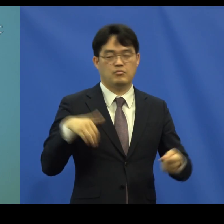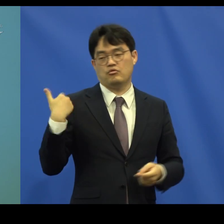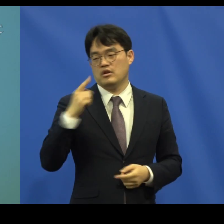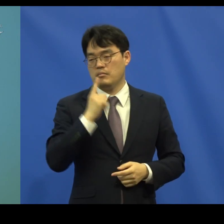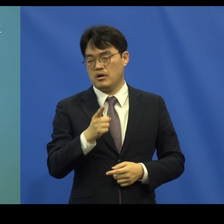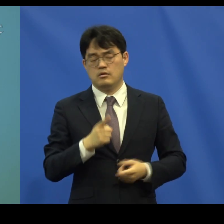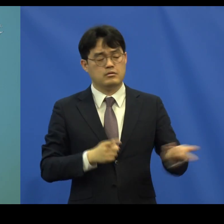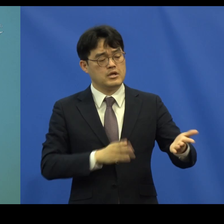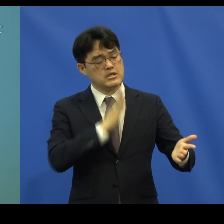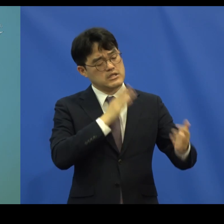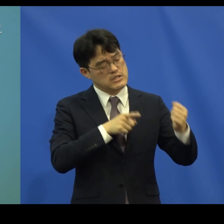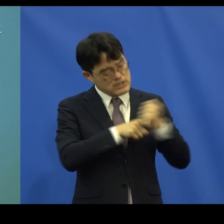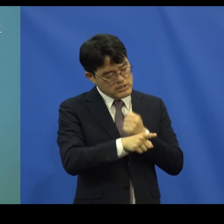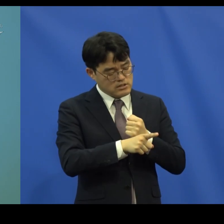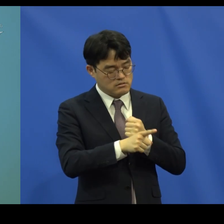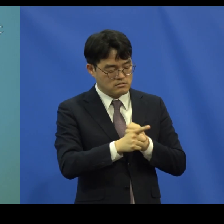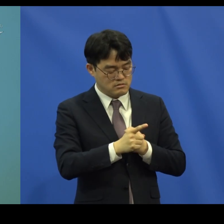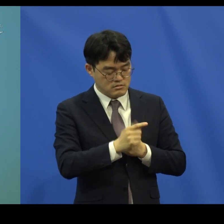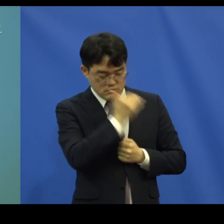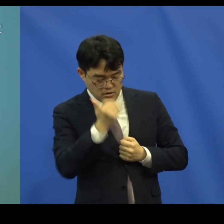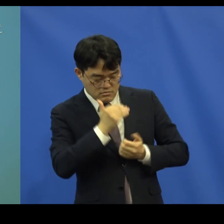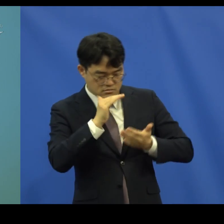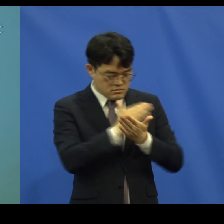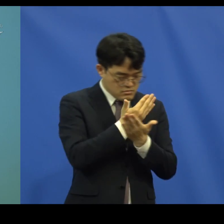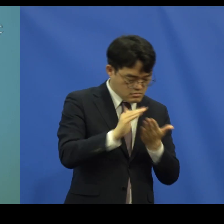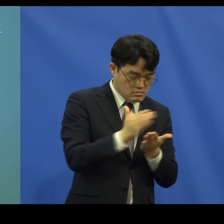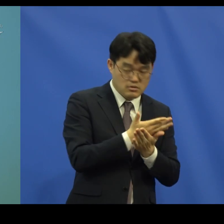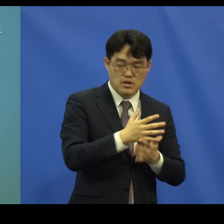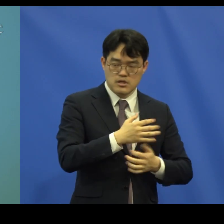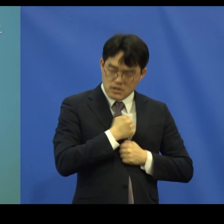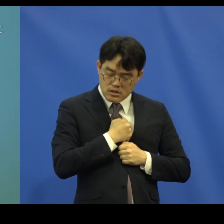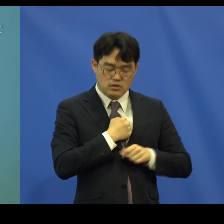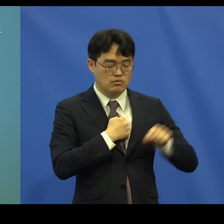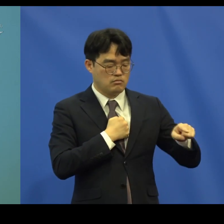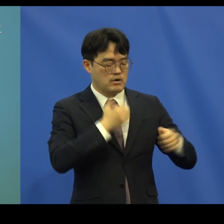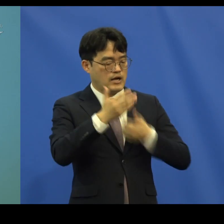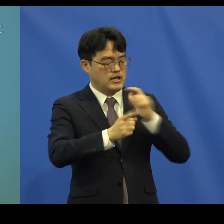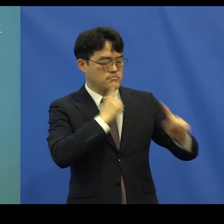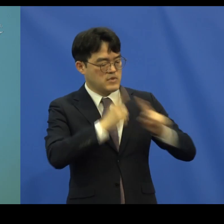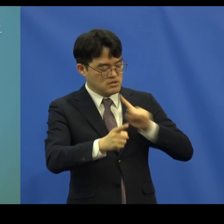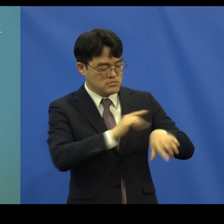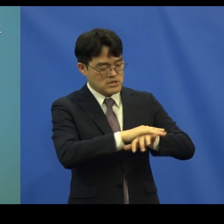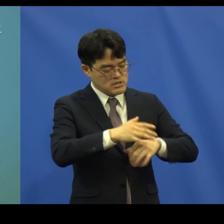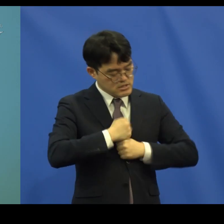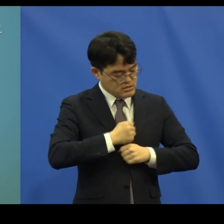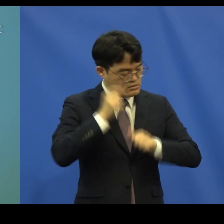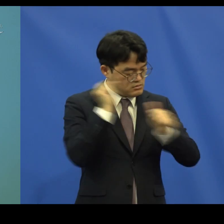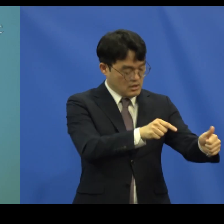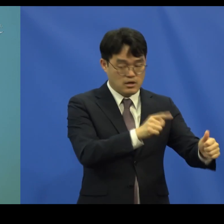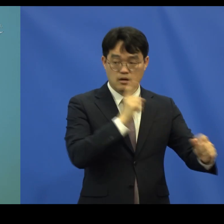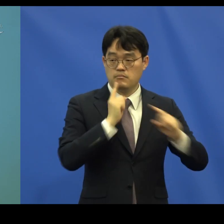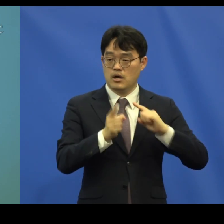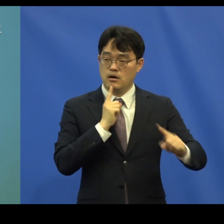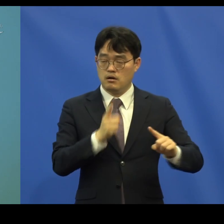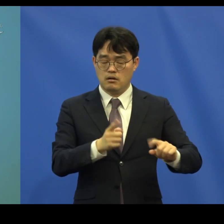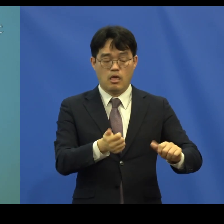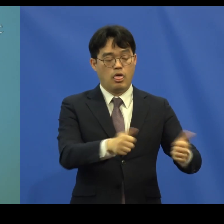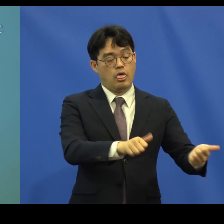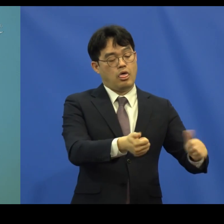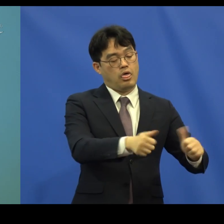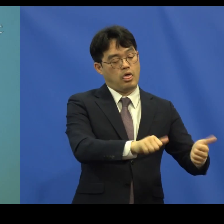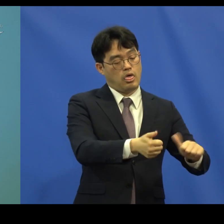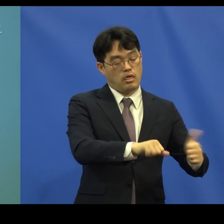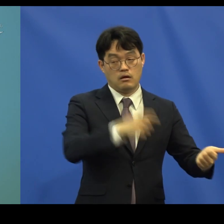회개하라. 말씀 앞에 다시 서보라는 거예요. 죽음으로 내몰린 이유가 뭐냐? 하나님의 말씀을